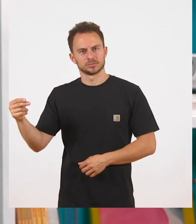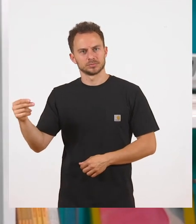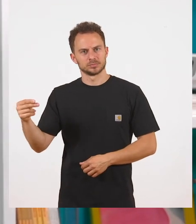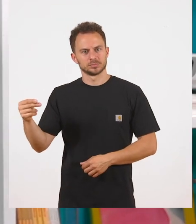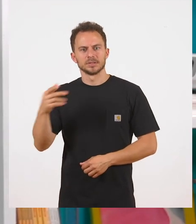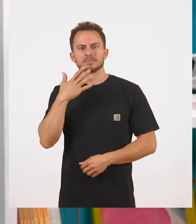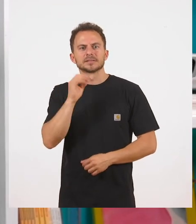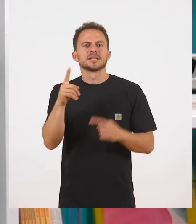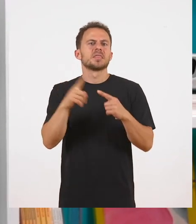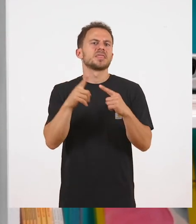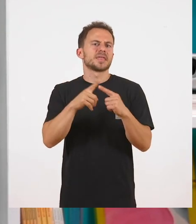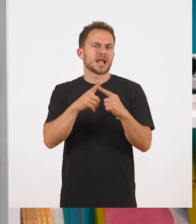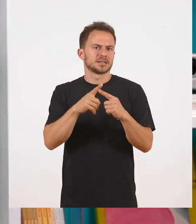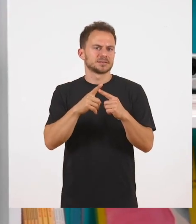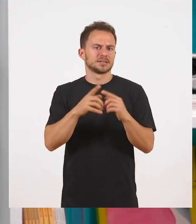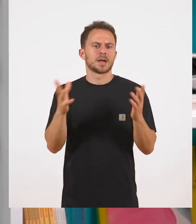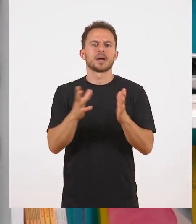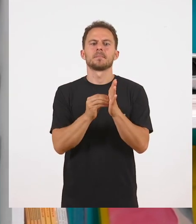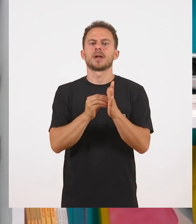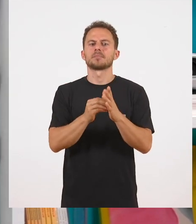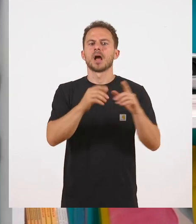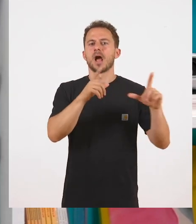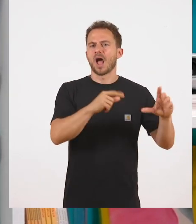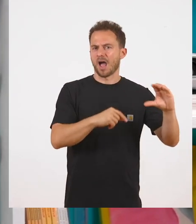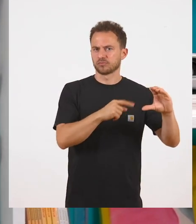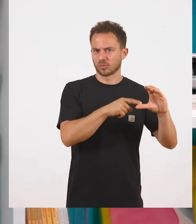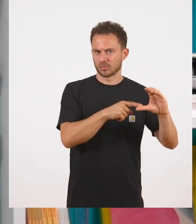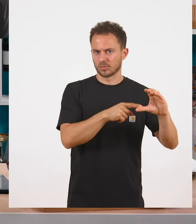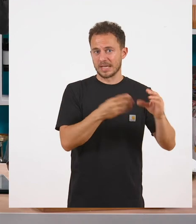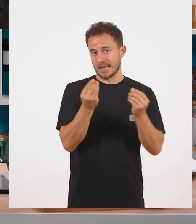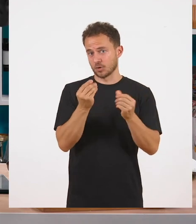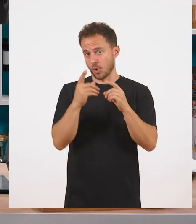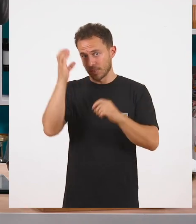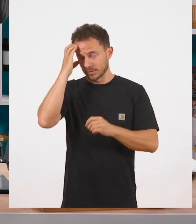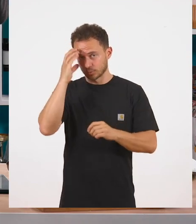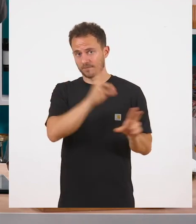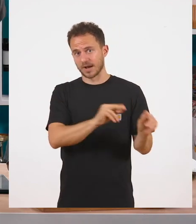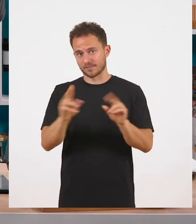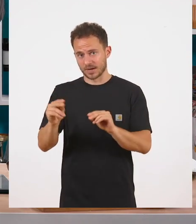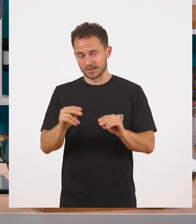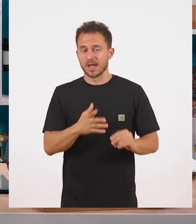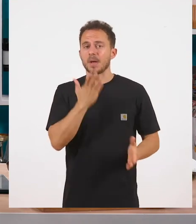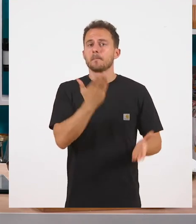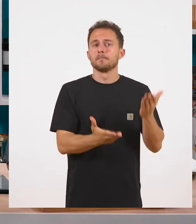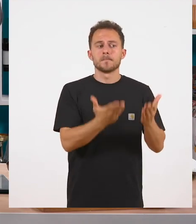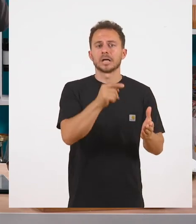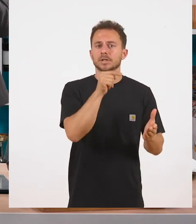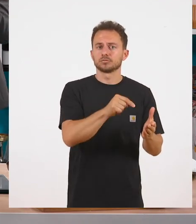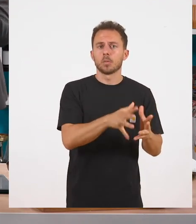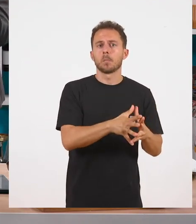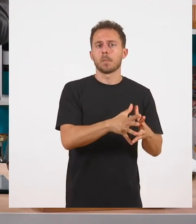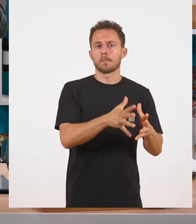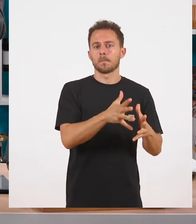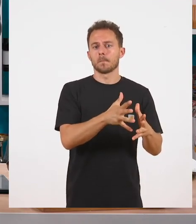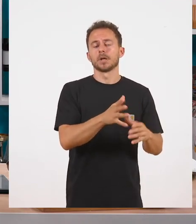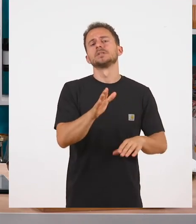διαίρεση. Αν μεγαλώσω, πάρω από το ίδιο υλικό λέω, και μεγαλώσω τη μάζα του, την ποσότητα ύλης,